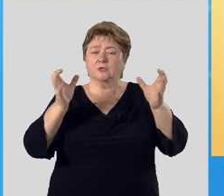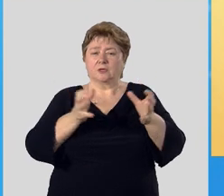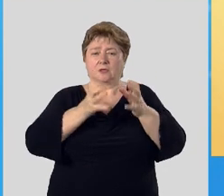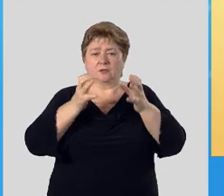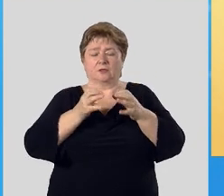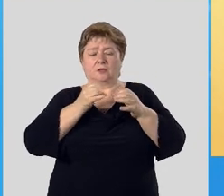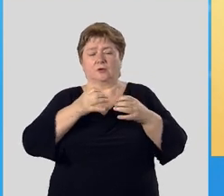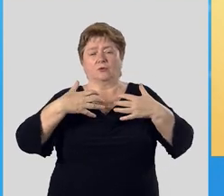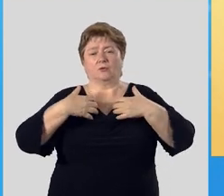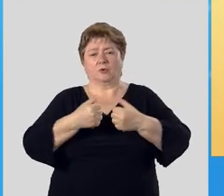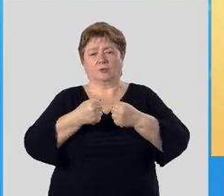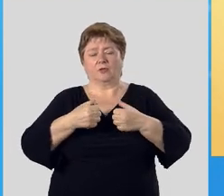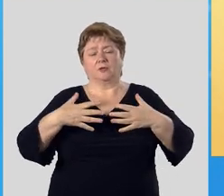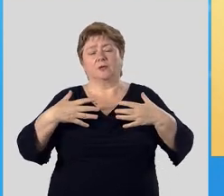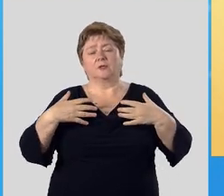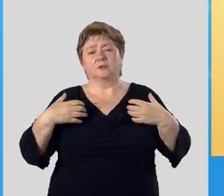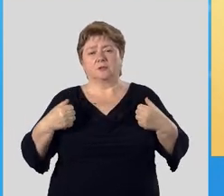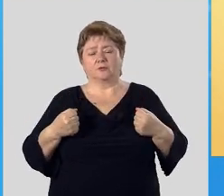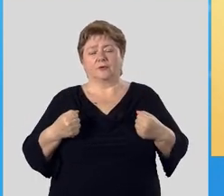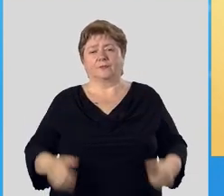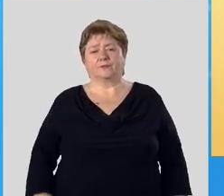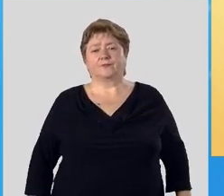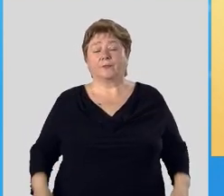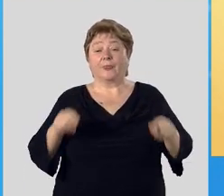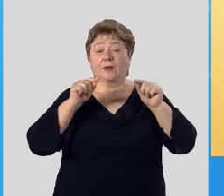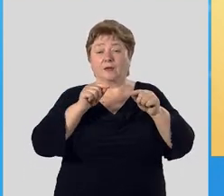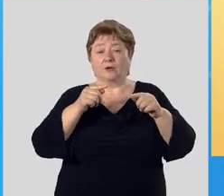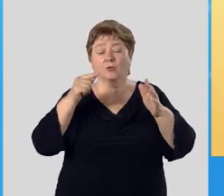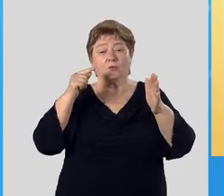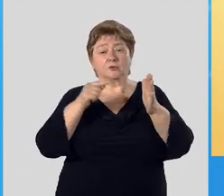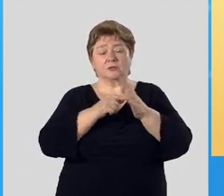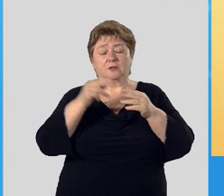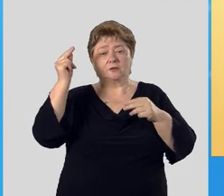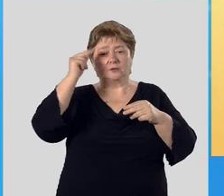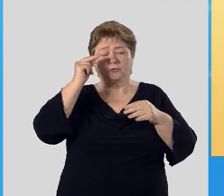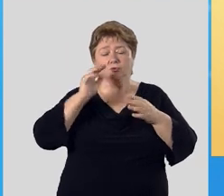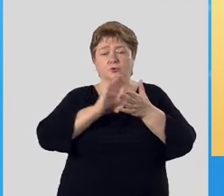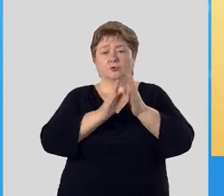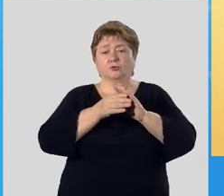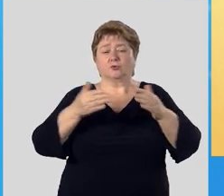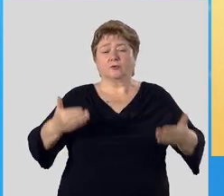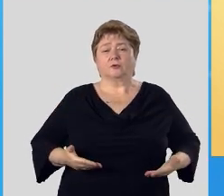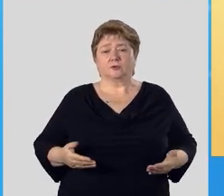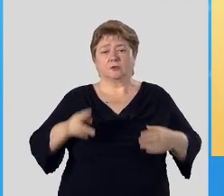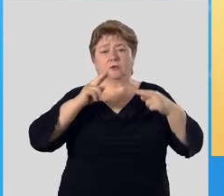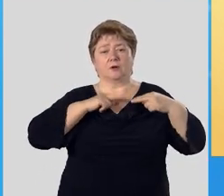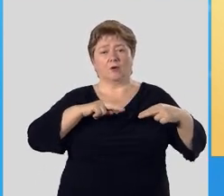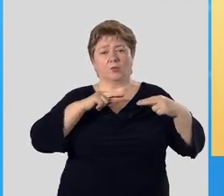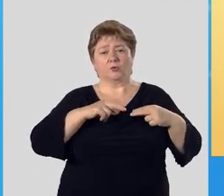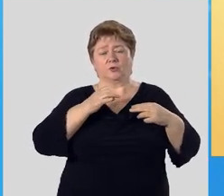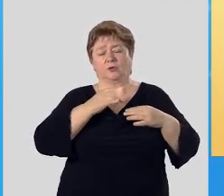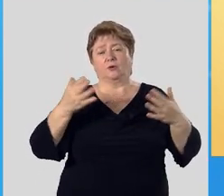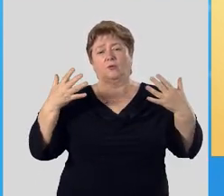и укрепления здоровья и и цель изучение условий жизни работы и